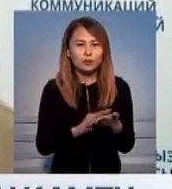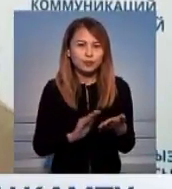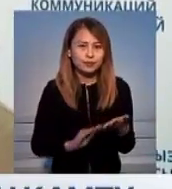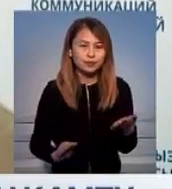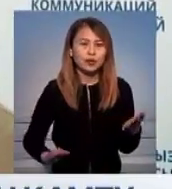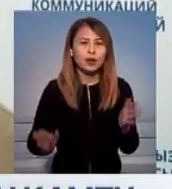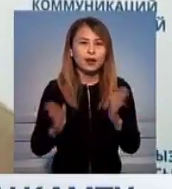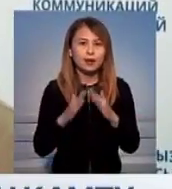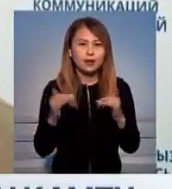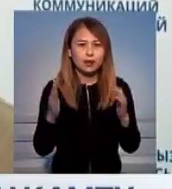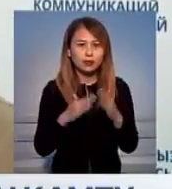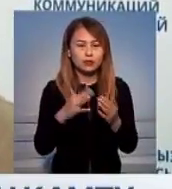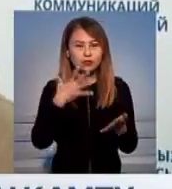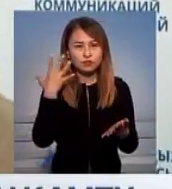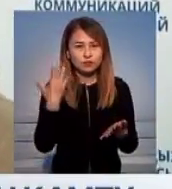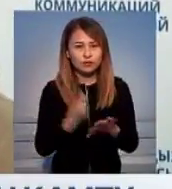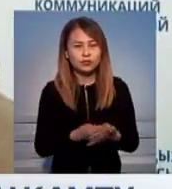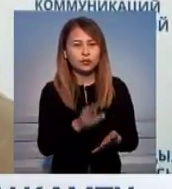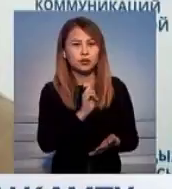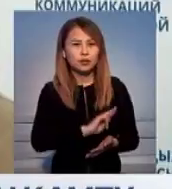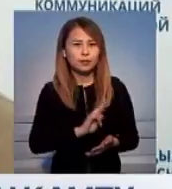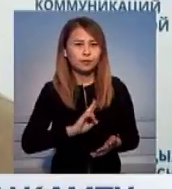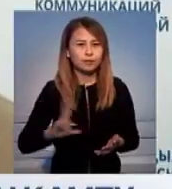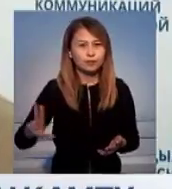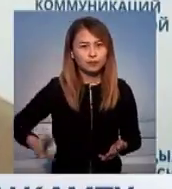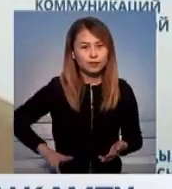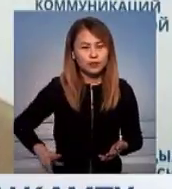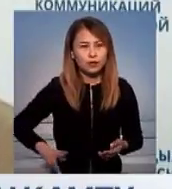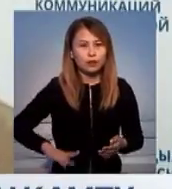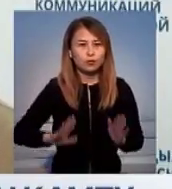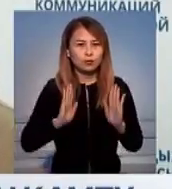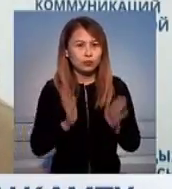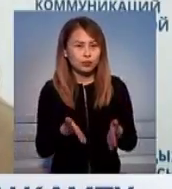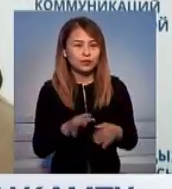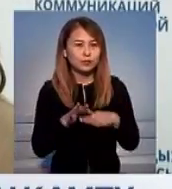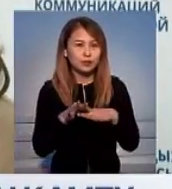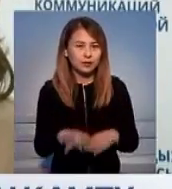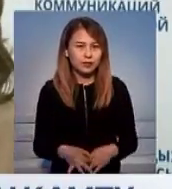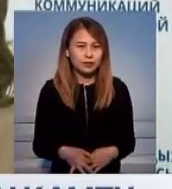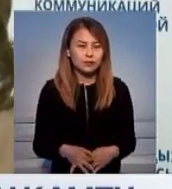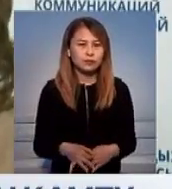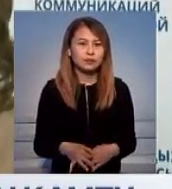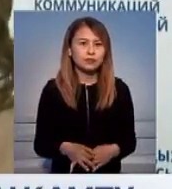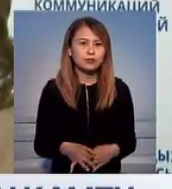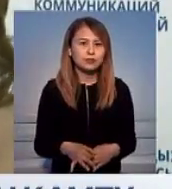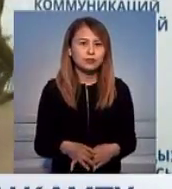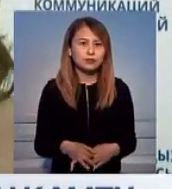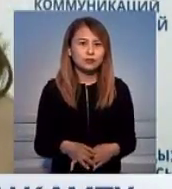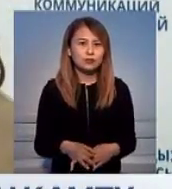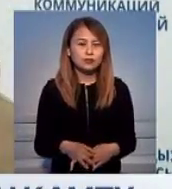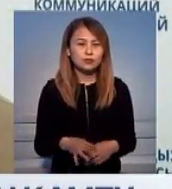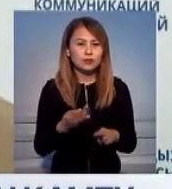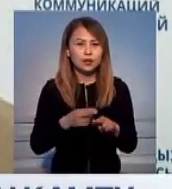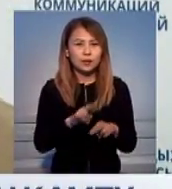лагерлердің қызметкерлеріне, директорлеріне семинарлар өткізілді. Сонымен қатар